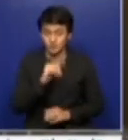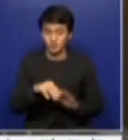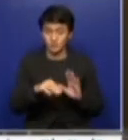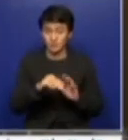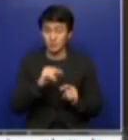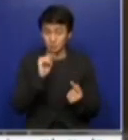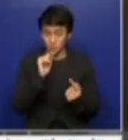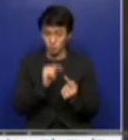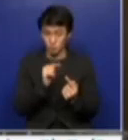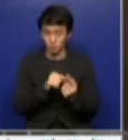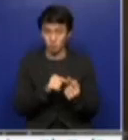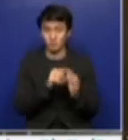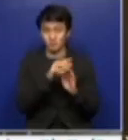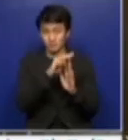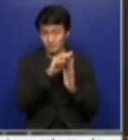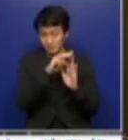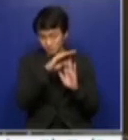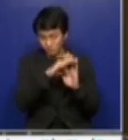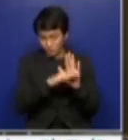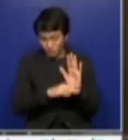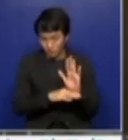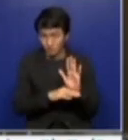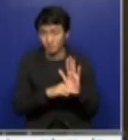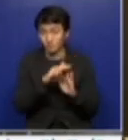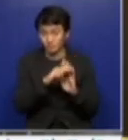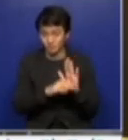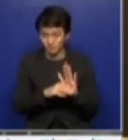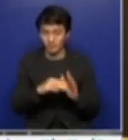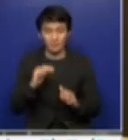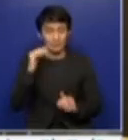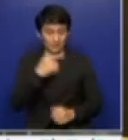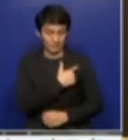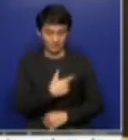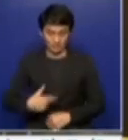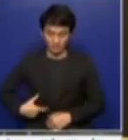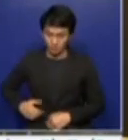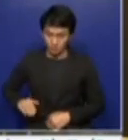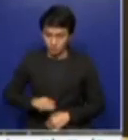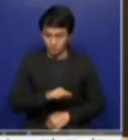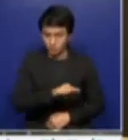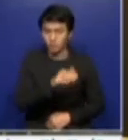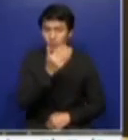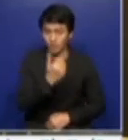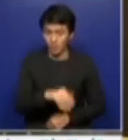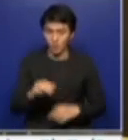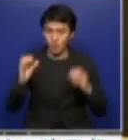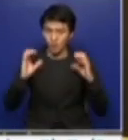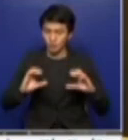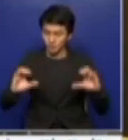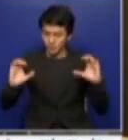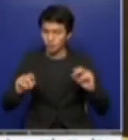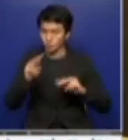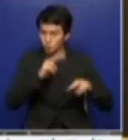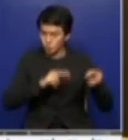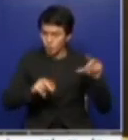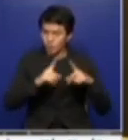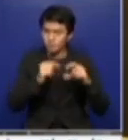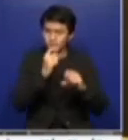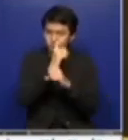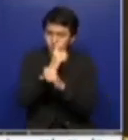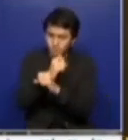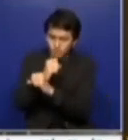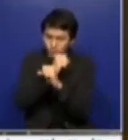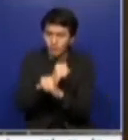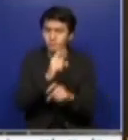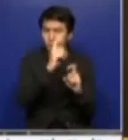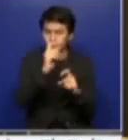จรัฐบาลมีหน้าที่ถวายความปลอดภัยตามเส้นทางเสด็จอ อย่างเข้มงว